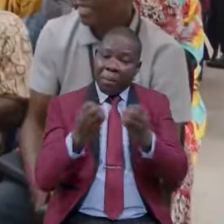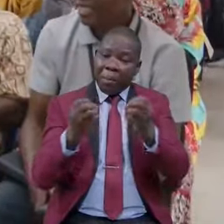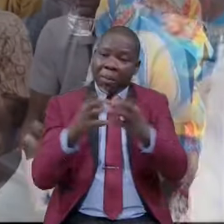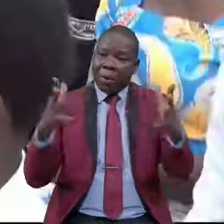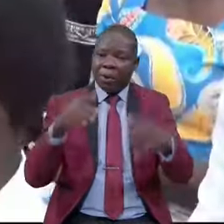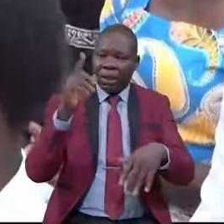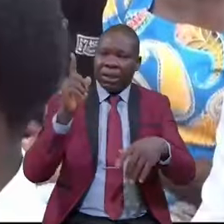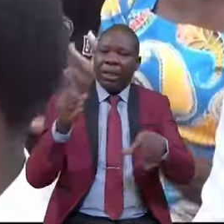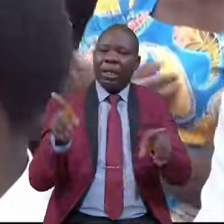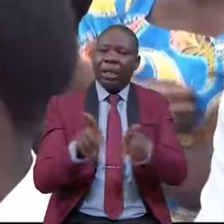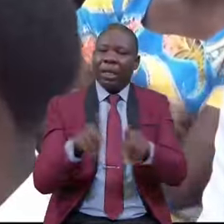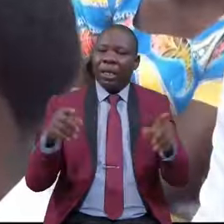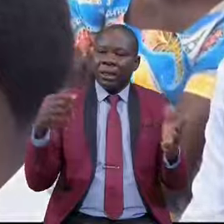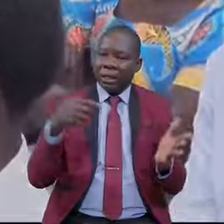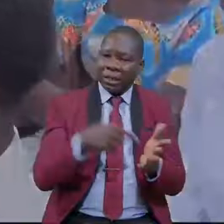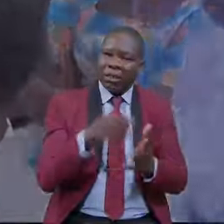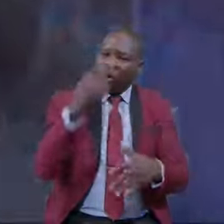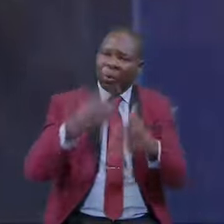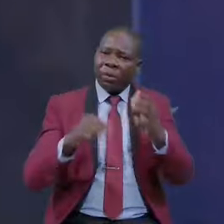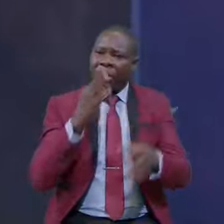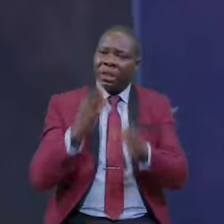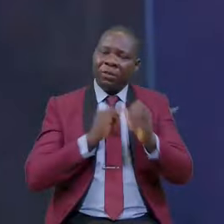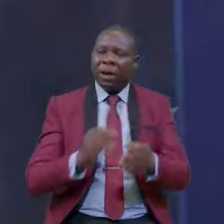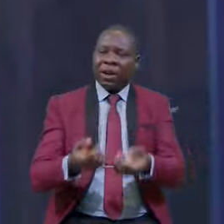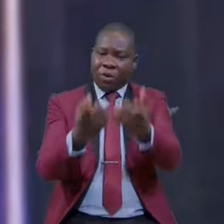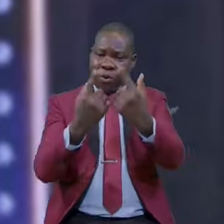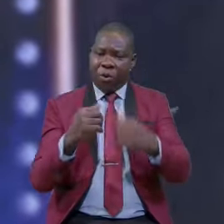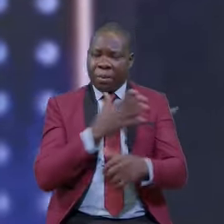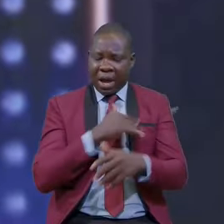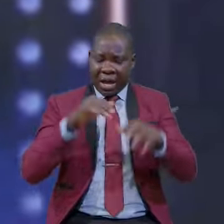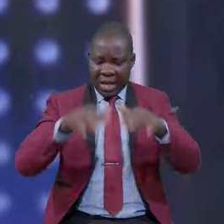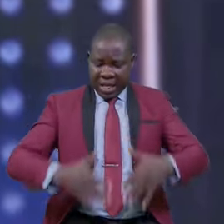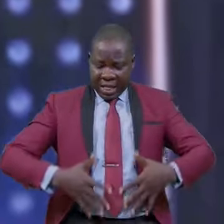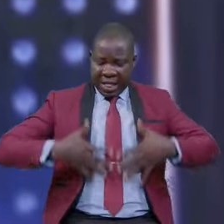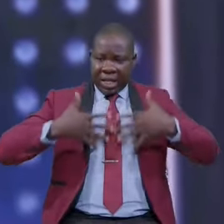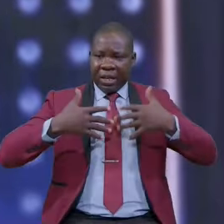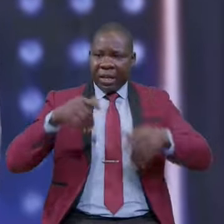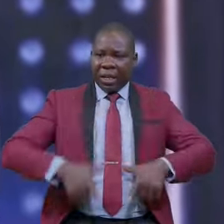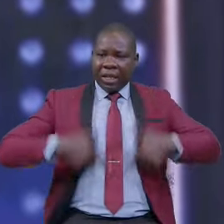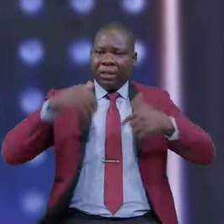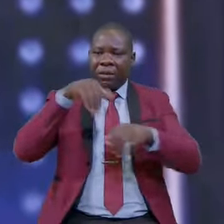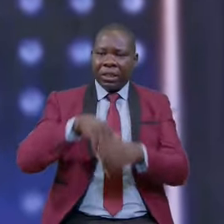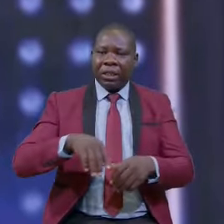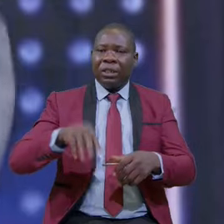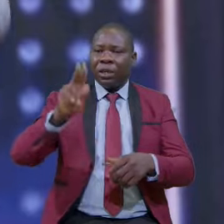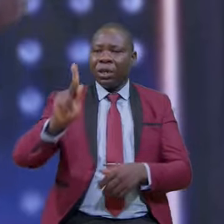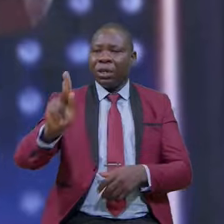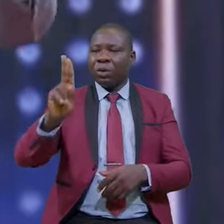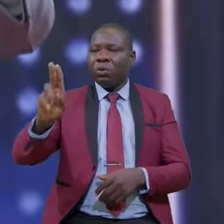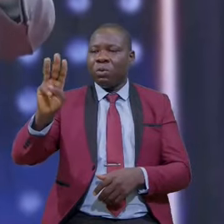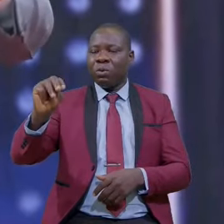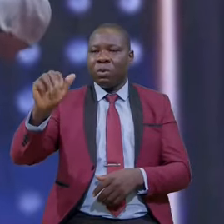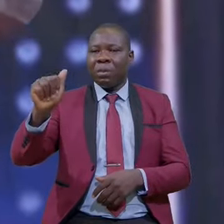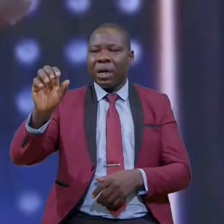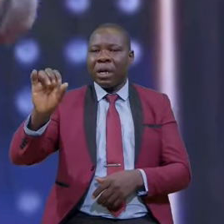than 120 plus de 120 personnes. Et nous disons, nous voulons être comme l'église primitive des